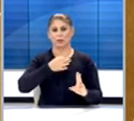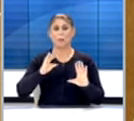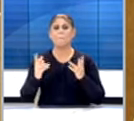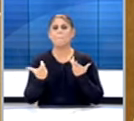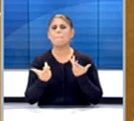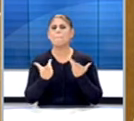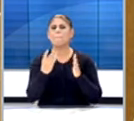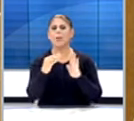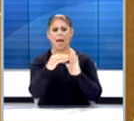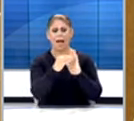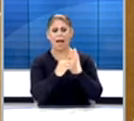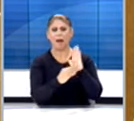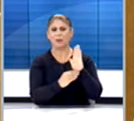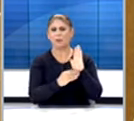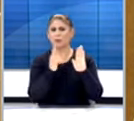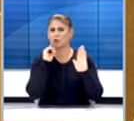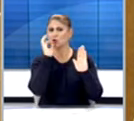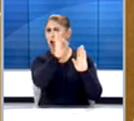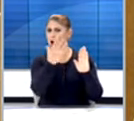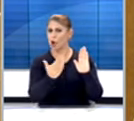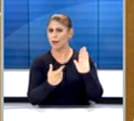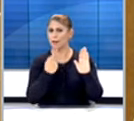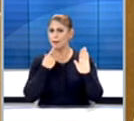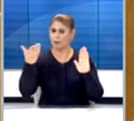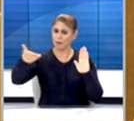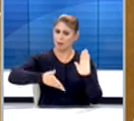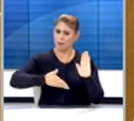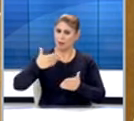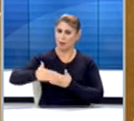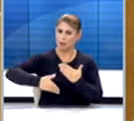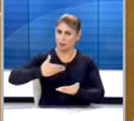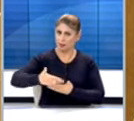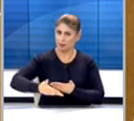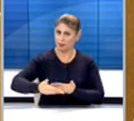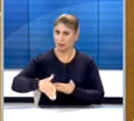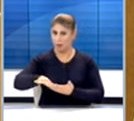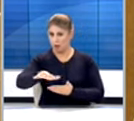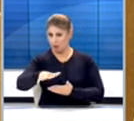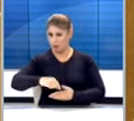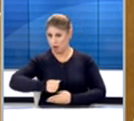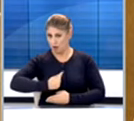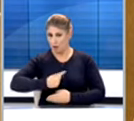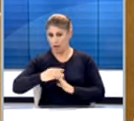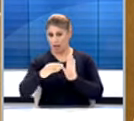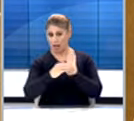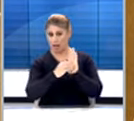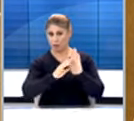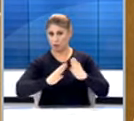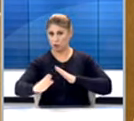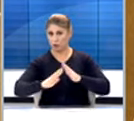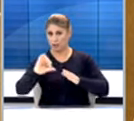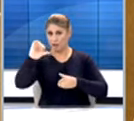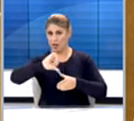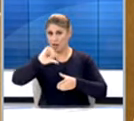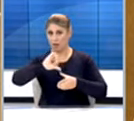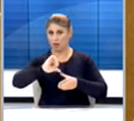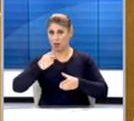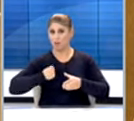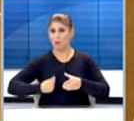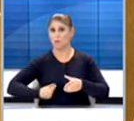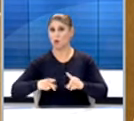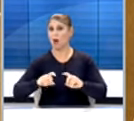άρθρα σκοπεύετε να φέρετε προς αναθεώρηση? Μήπως σας ενοχλεί το άρθρο που προστατεύει το νερό ως